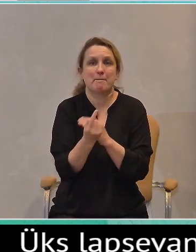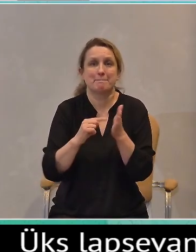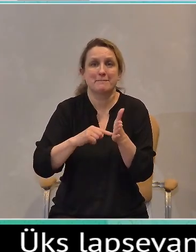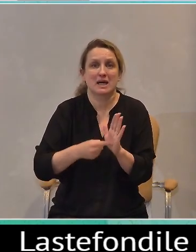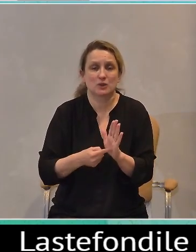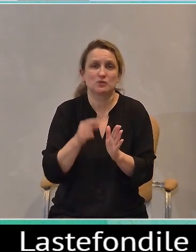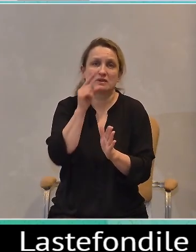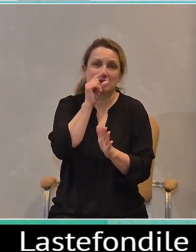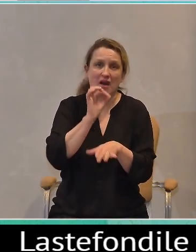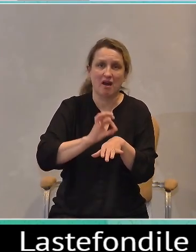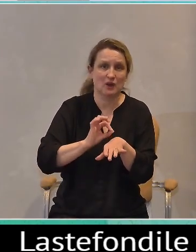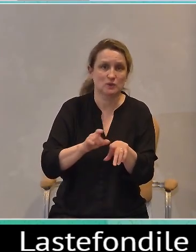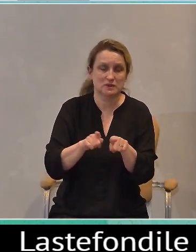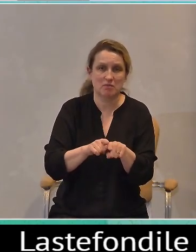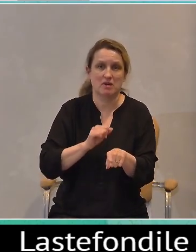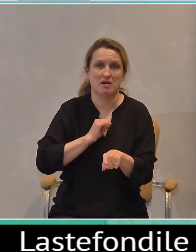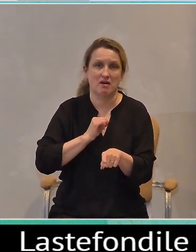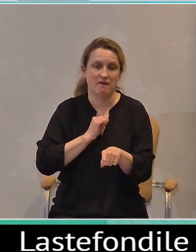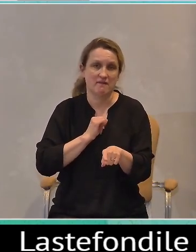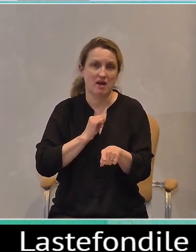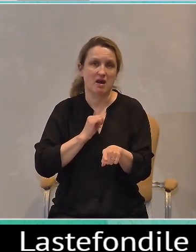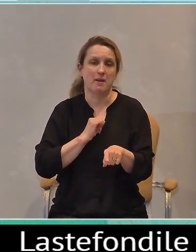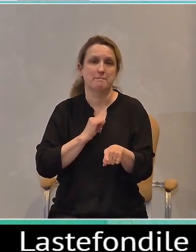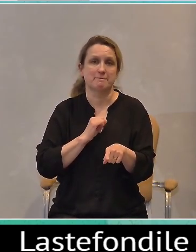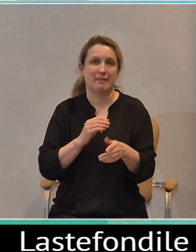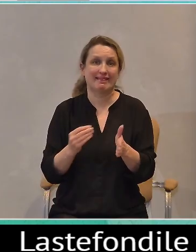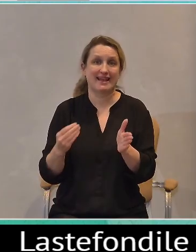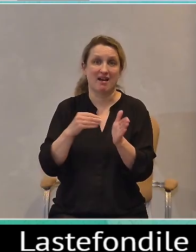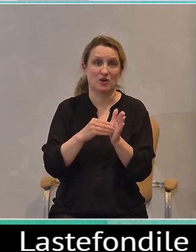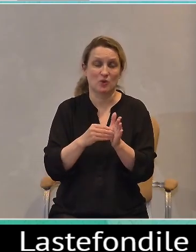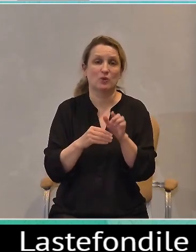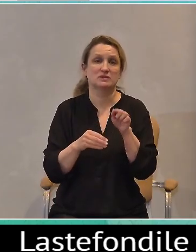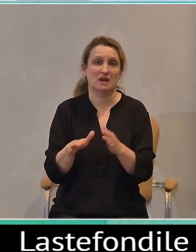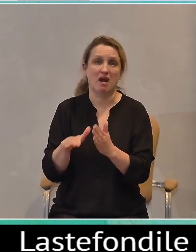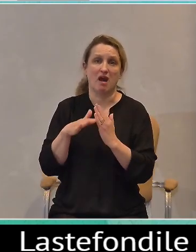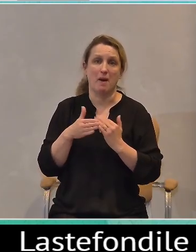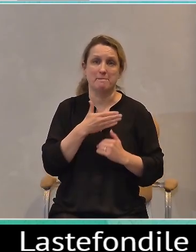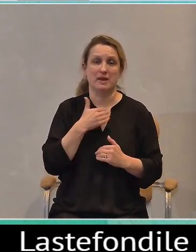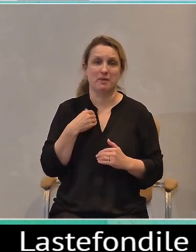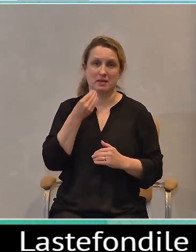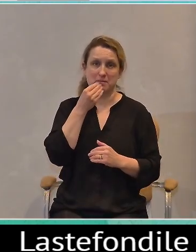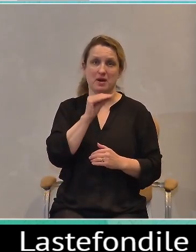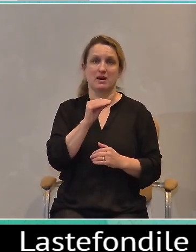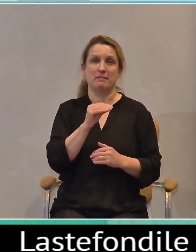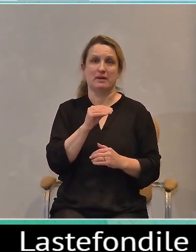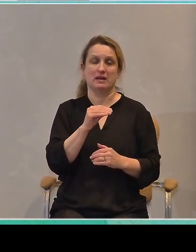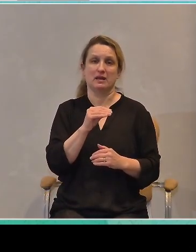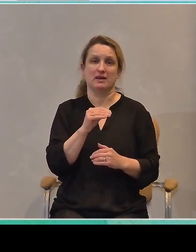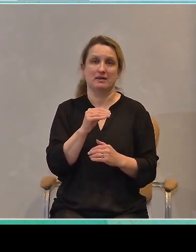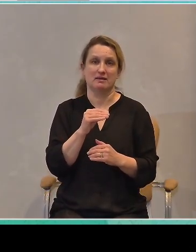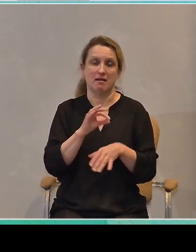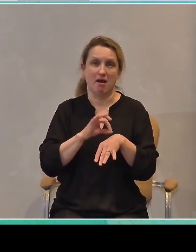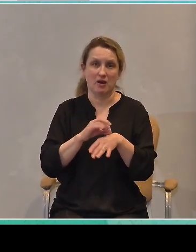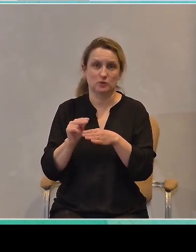ka nahahaigused vajavad täpselt kliinilist geneetilist diagnoosi, sest see aitab meil paremini siis